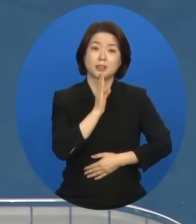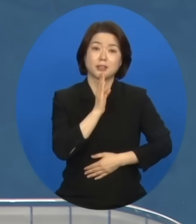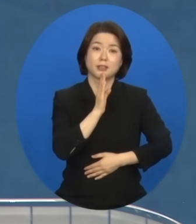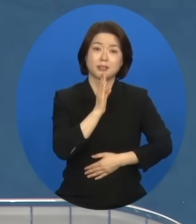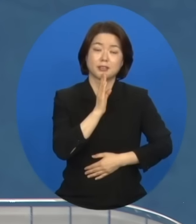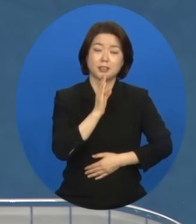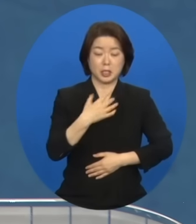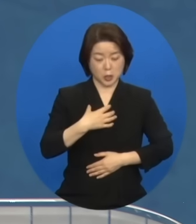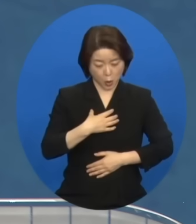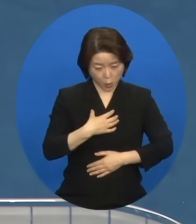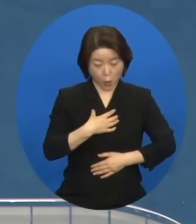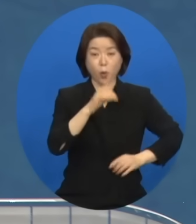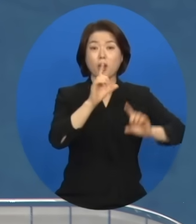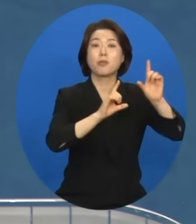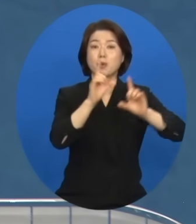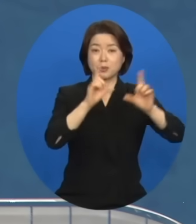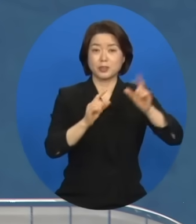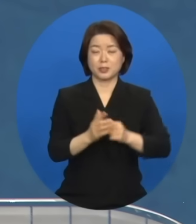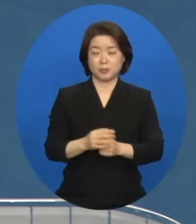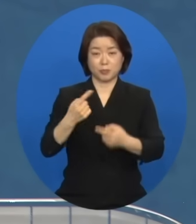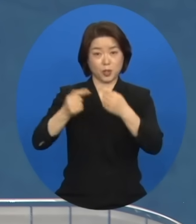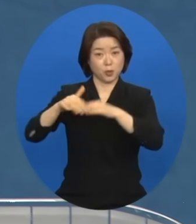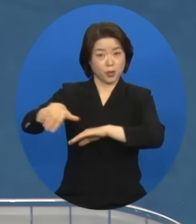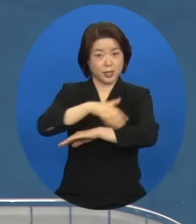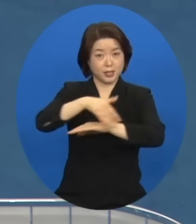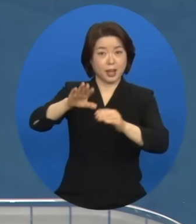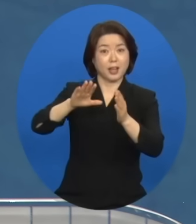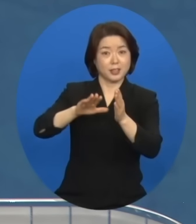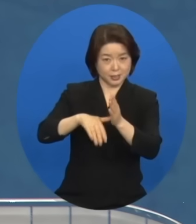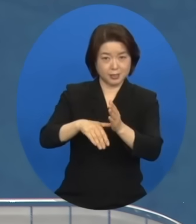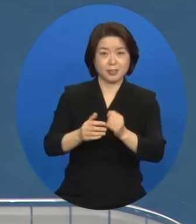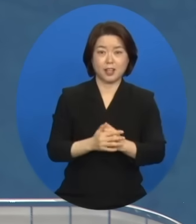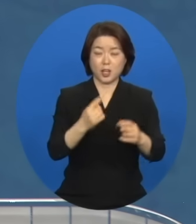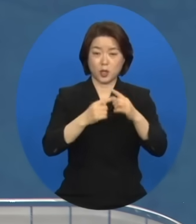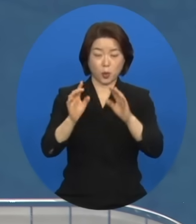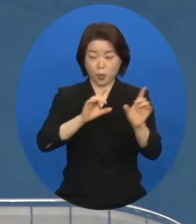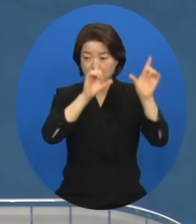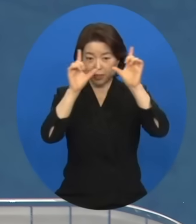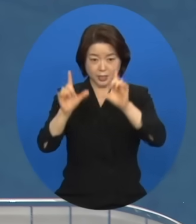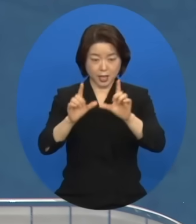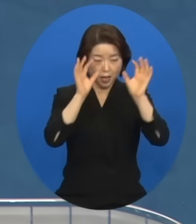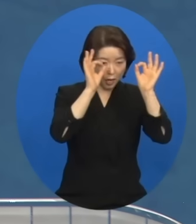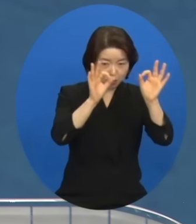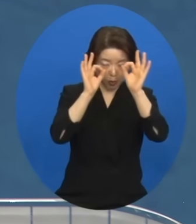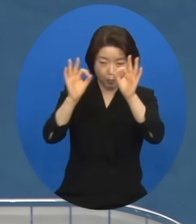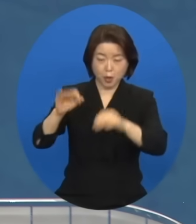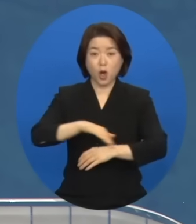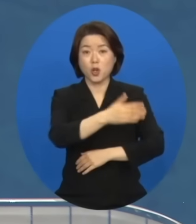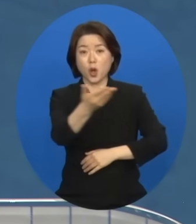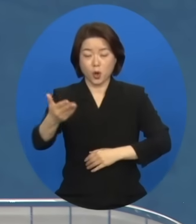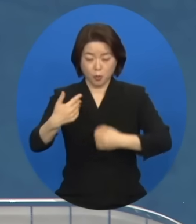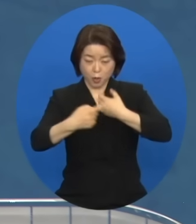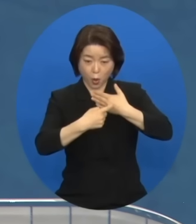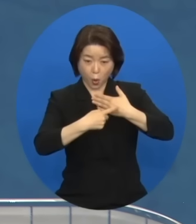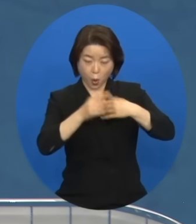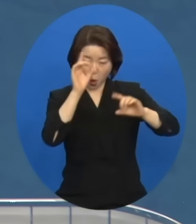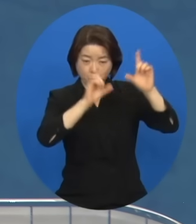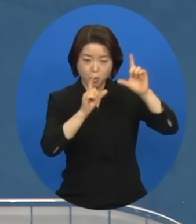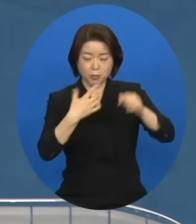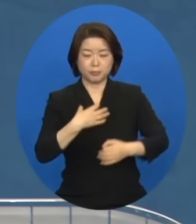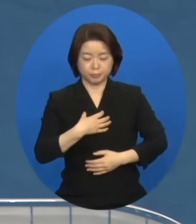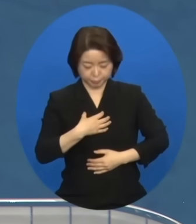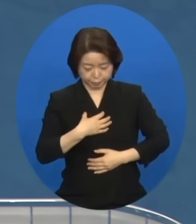여러분이 그동안 교회 다니면서 이렇게 교회 생활하는 여러분의 외적인 모습은 다